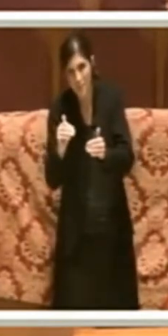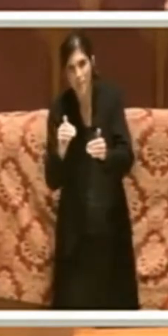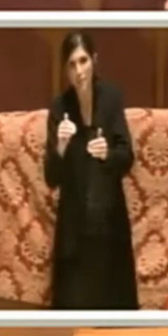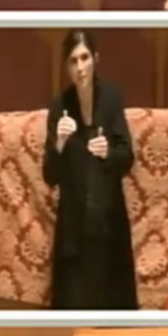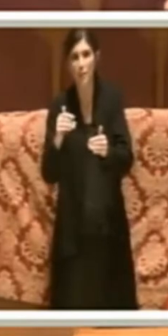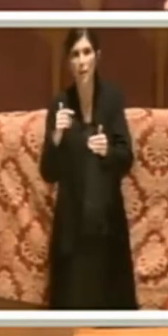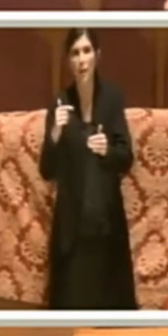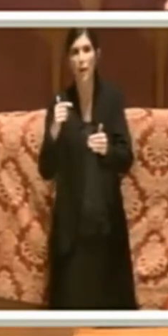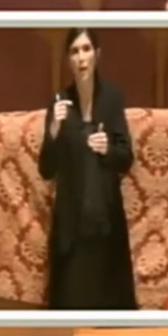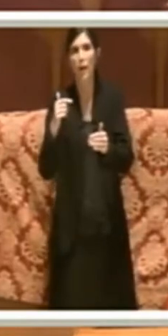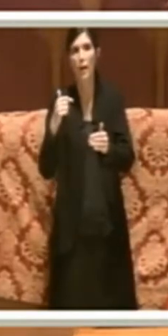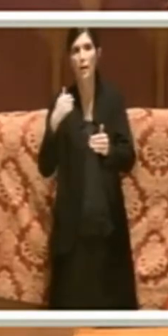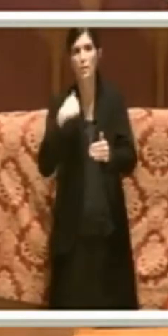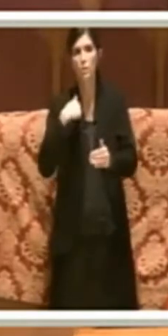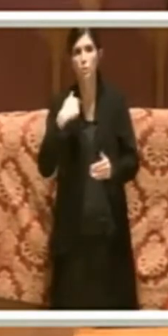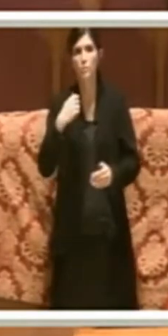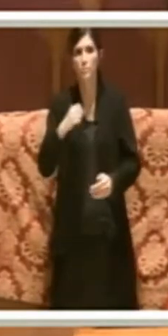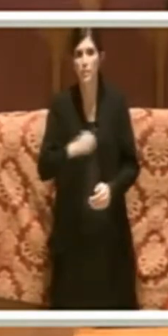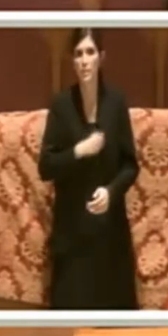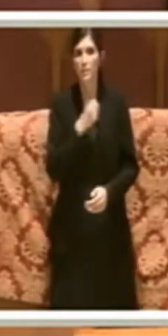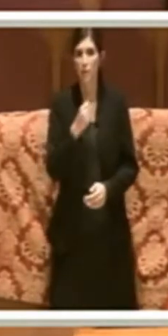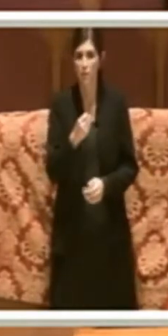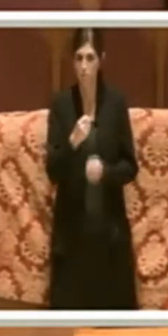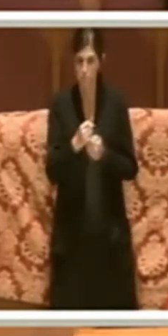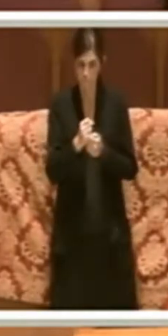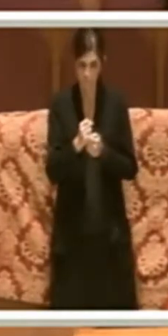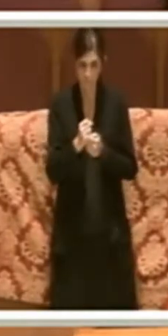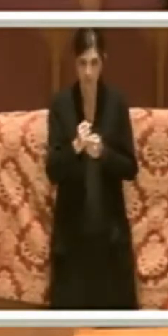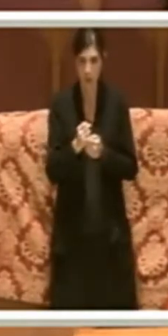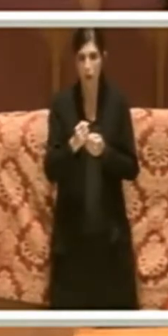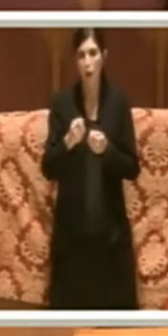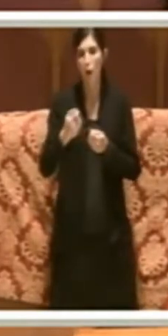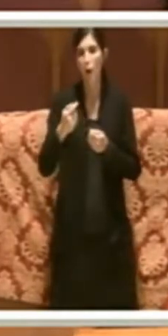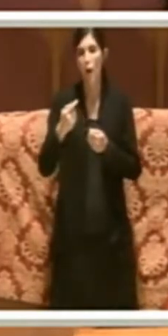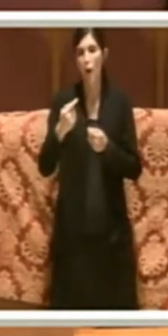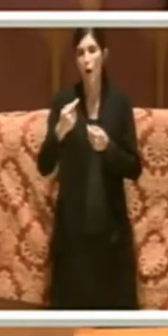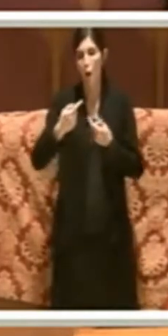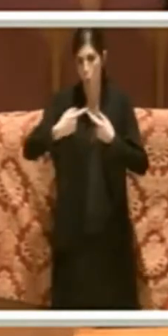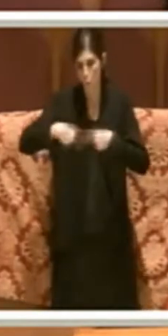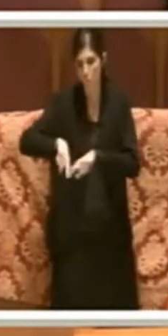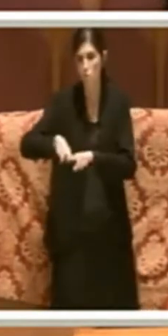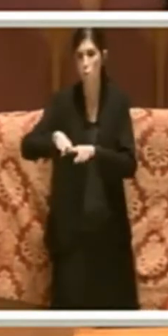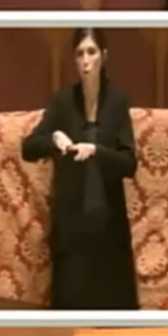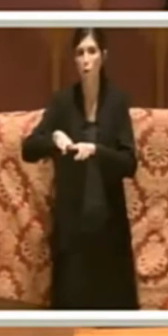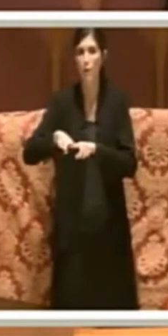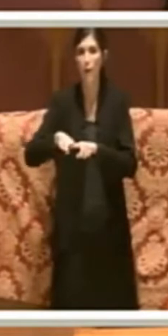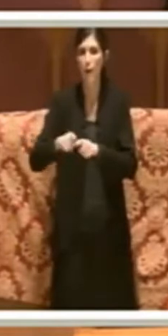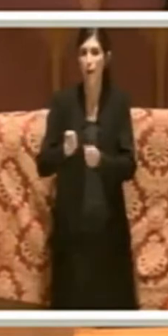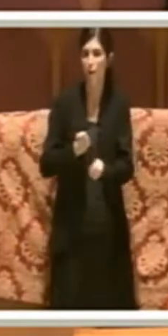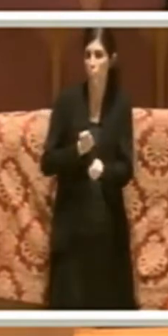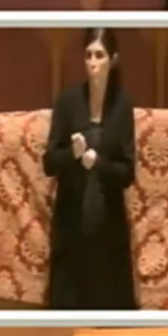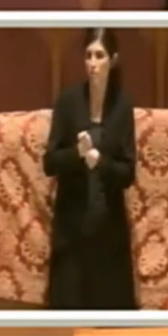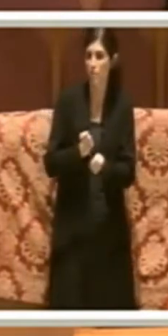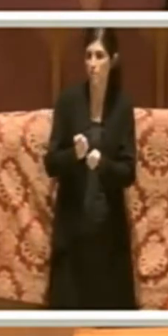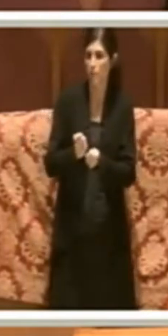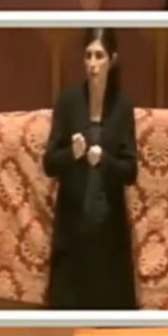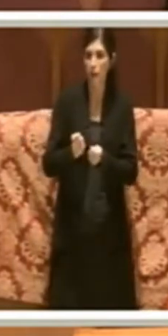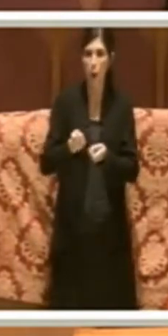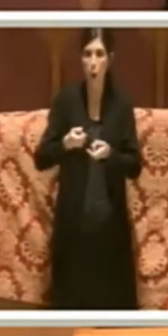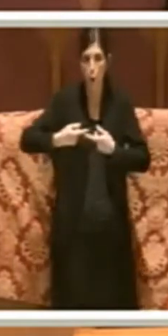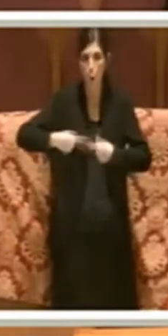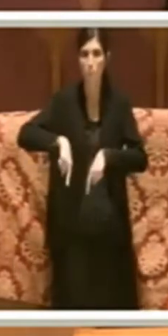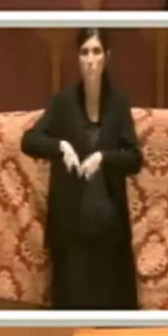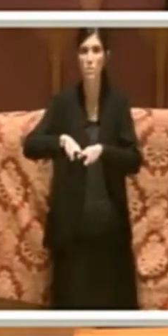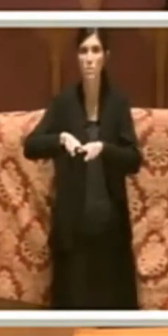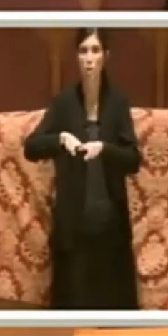dispiaciuto, ma ovviamente la Commissione e il governo della Commissione, che ho l'onore di condurre, si muove all'interno